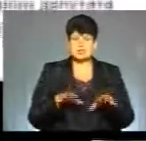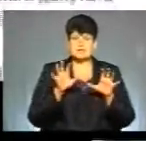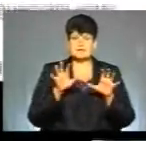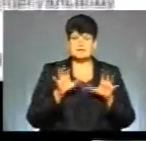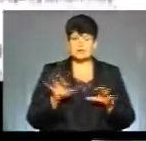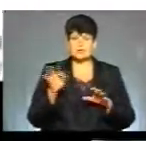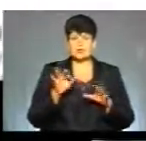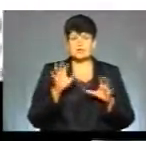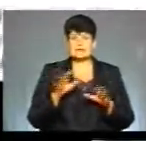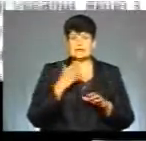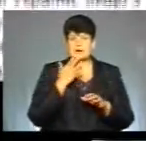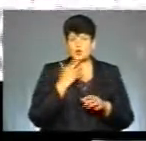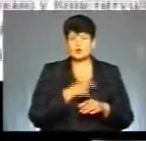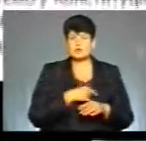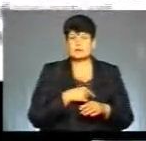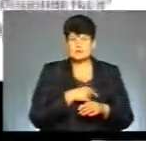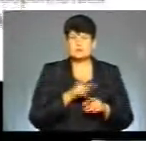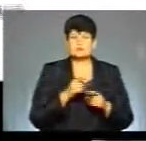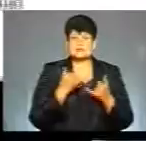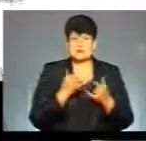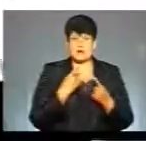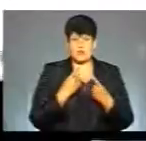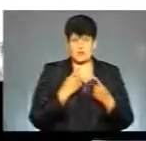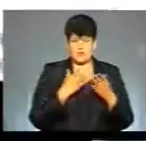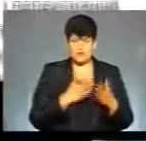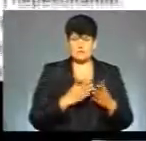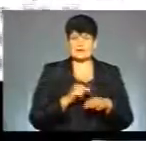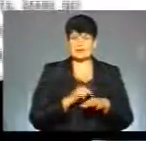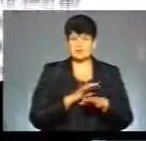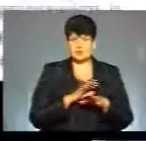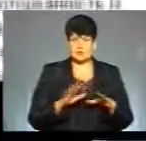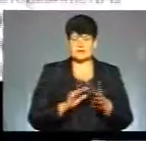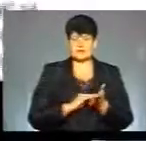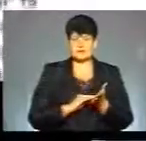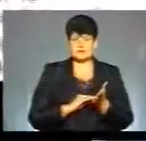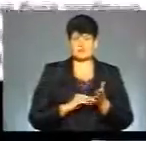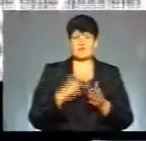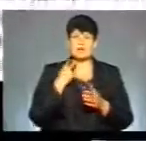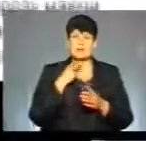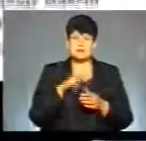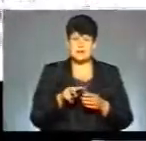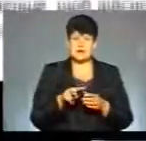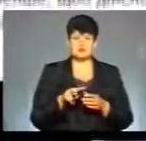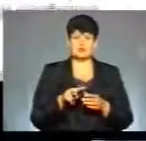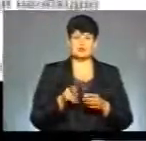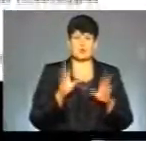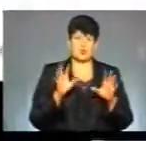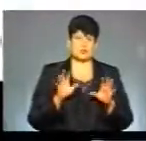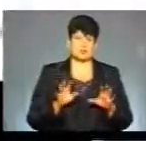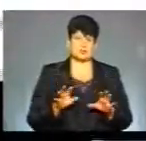статус народного депутата, про що ми зараз говоримо, та недоторканність також прописана у кримінальному процесуальному